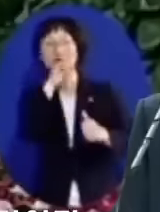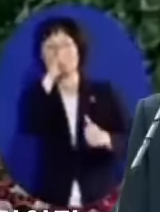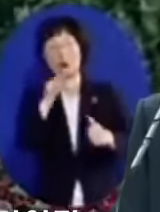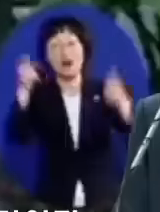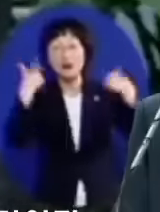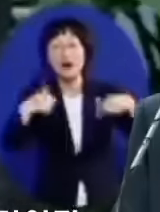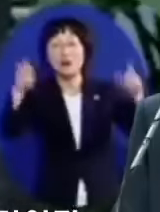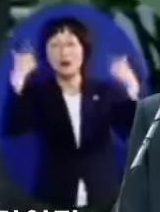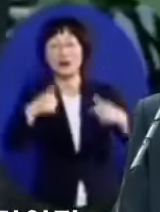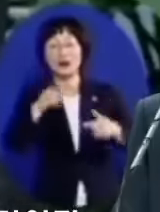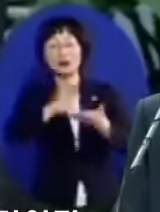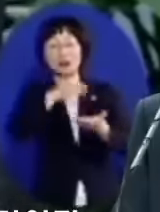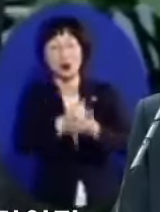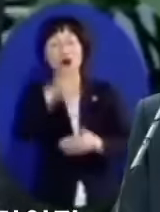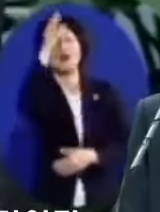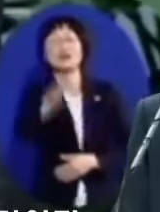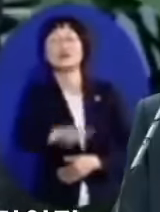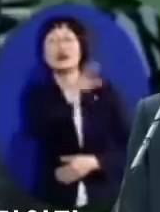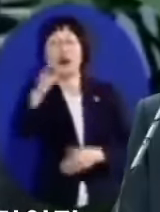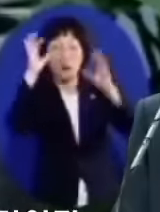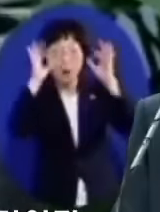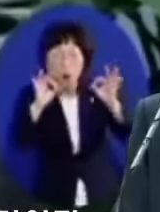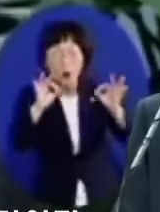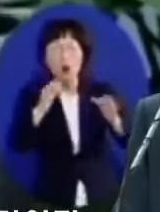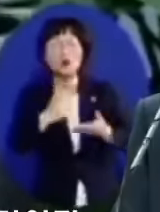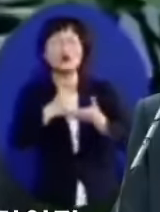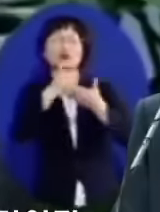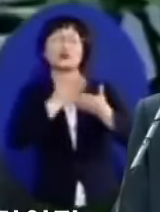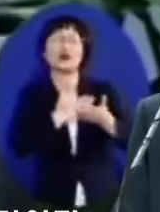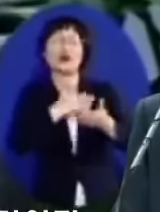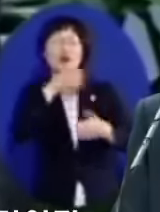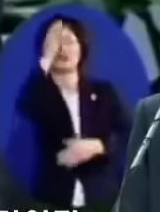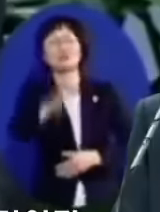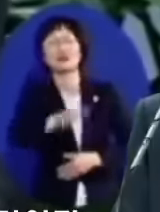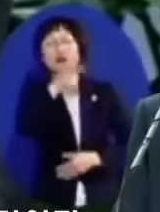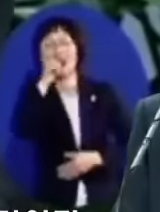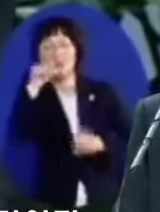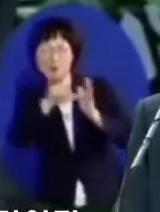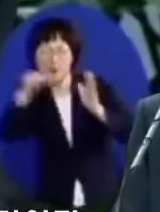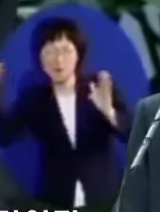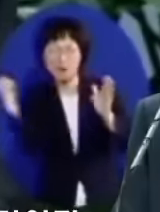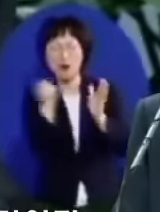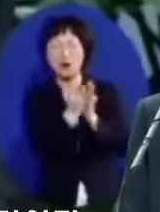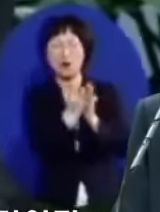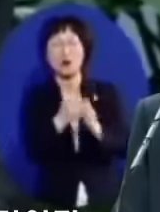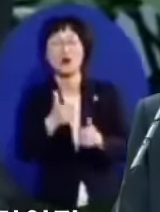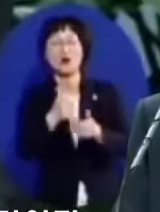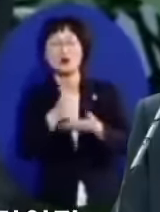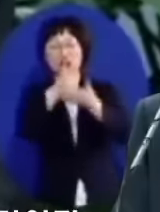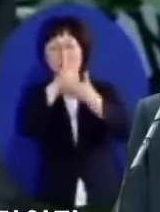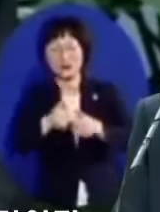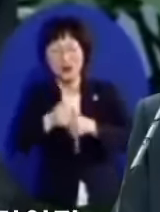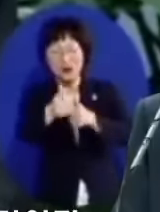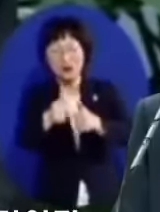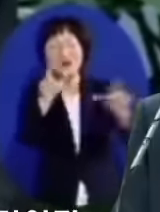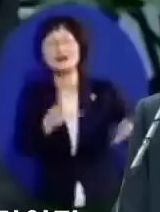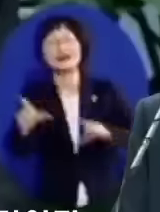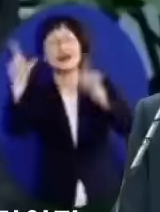그리스도의 십자가를 바라보고 주님 나는 십자가에서 내 자신을 못 받고 주님을 따라가는 사람이 되기를